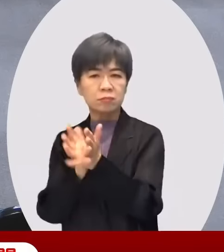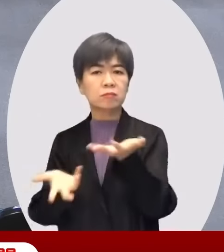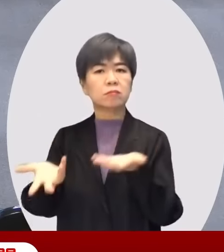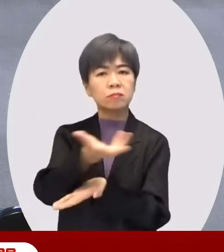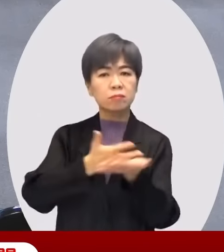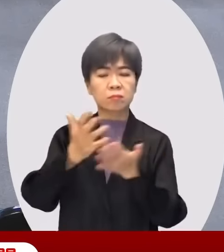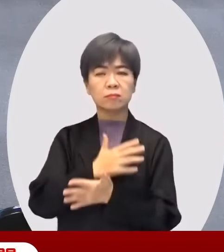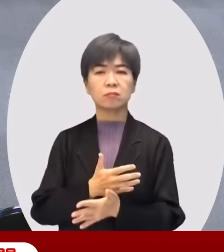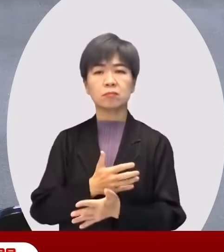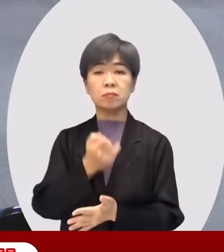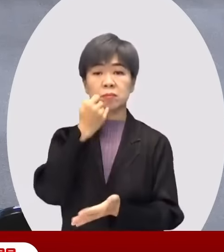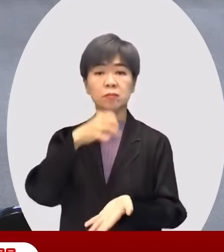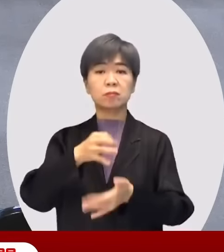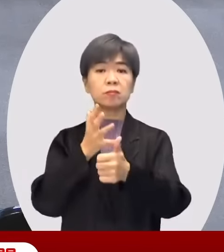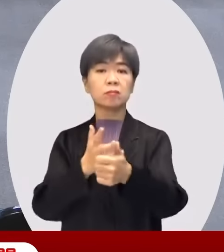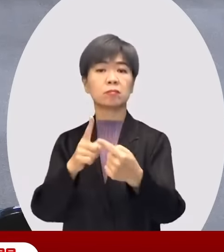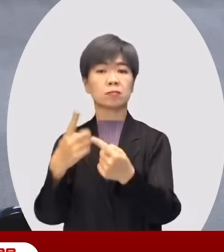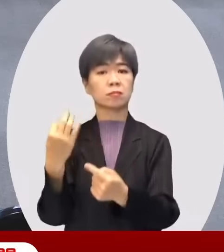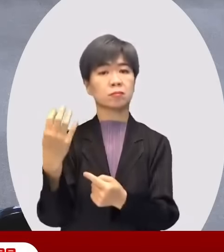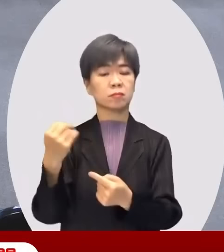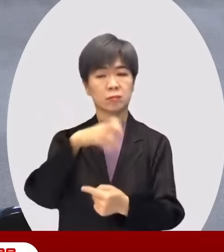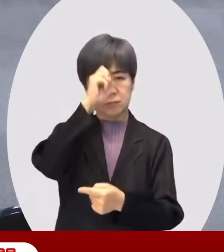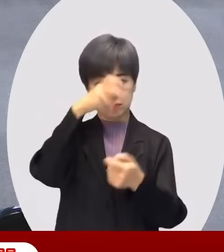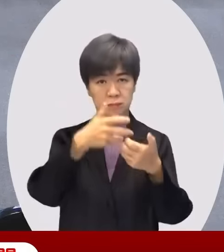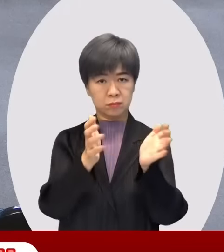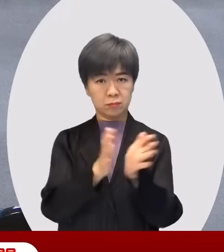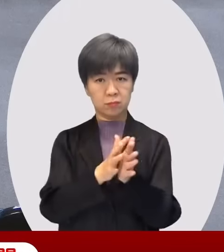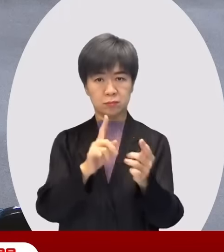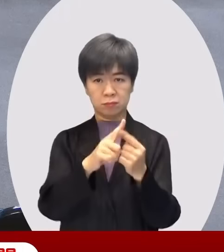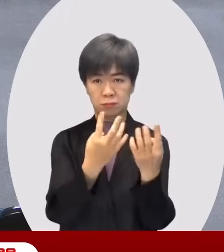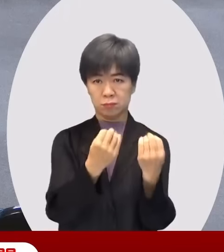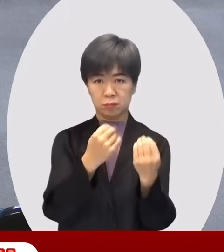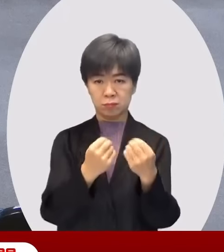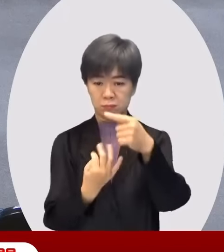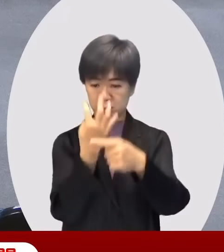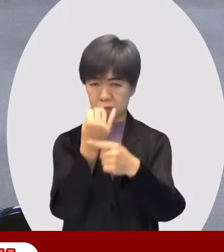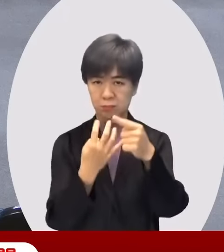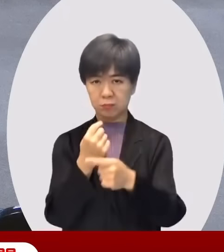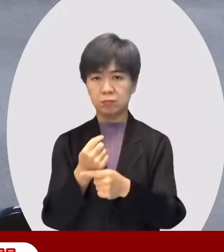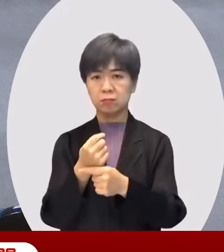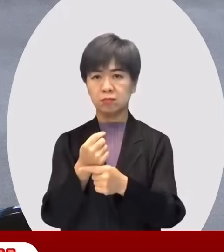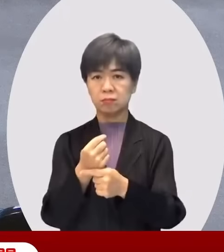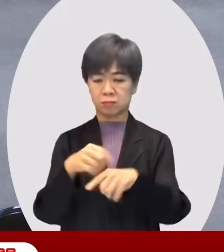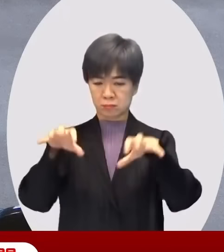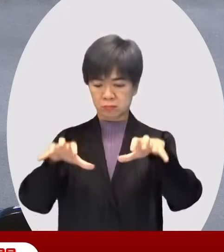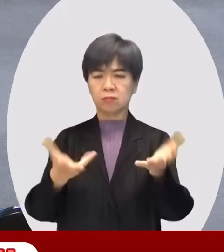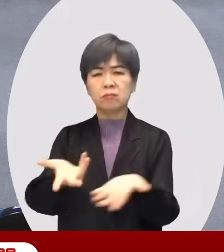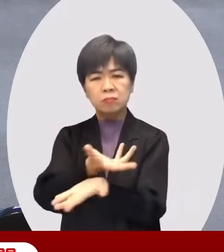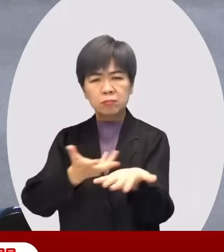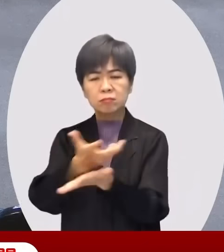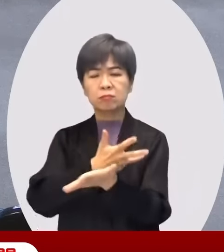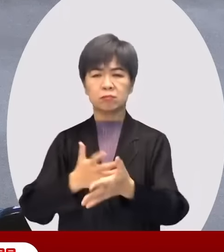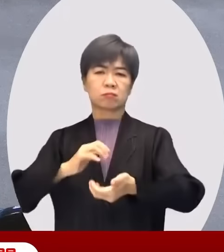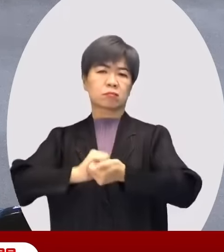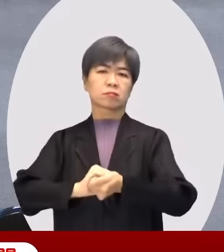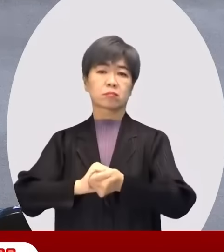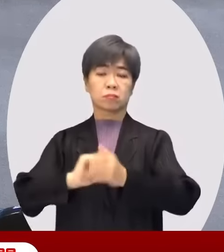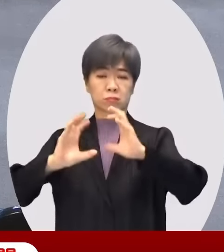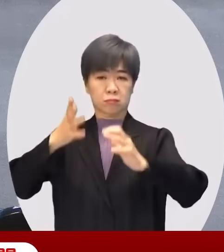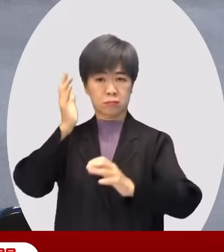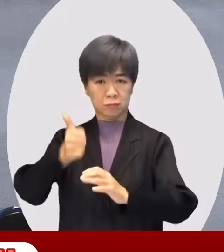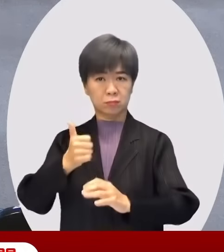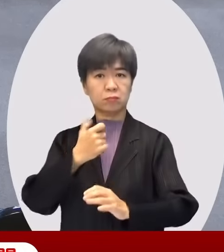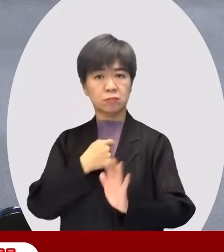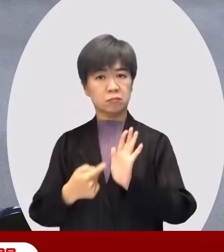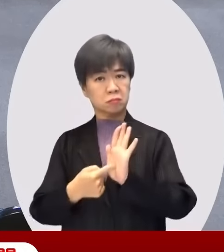人可以问，是不是要政党比例，要怎么回答，好，都是要透过党团协商来确定的。所以到底总统